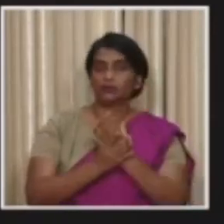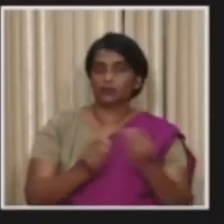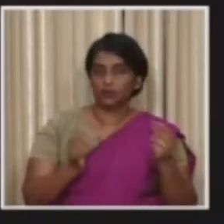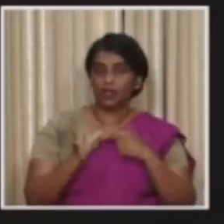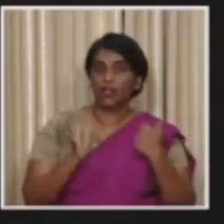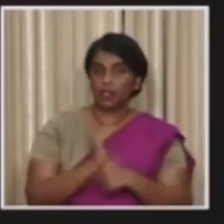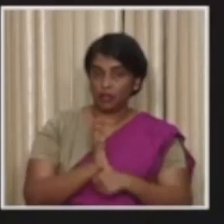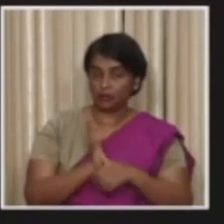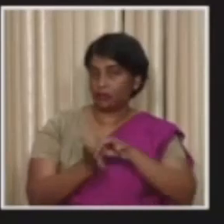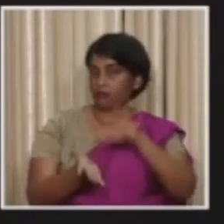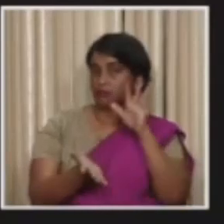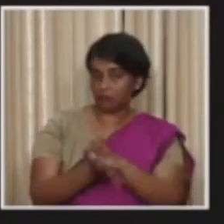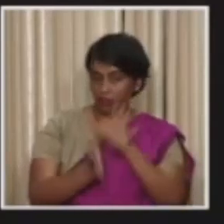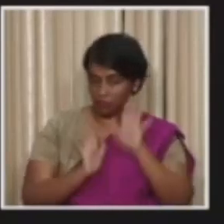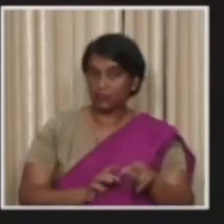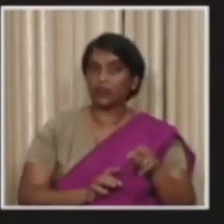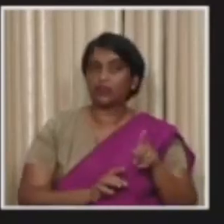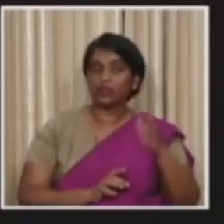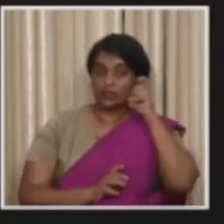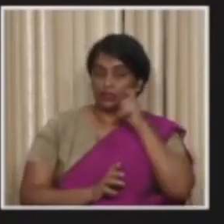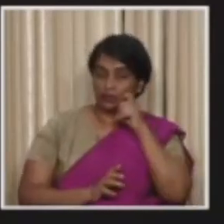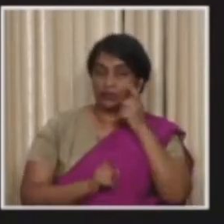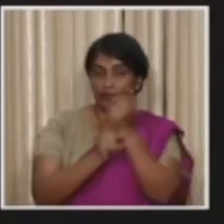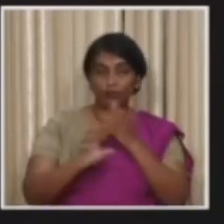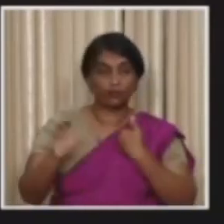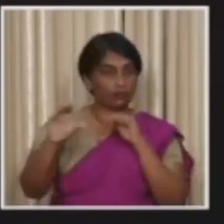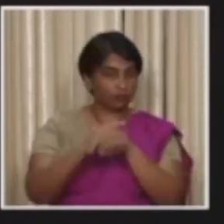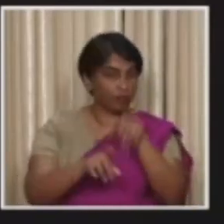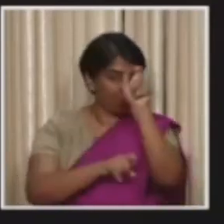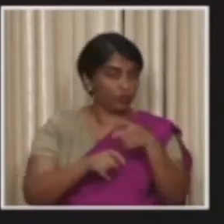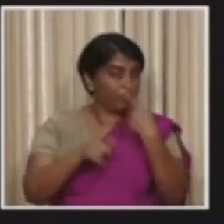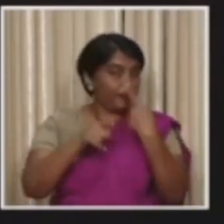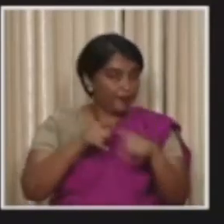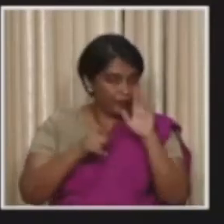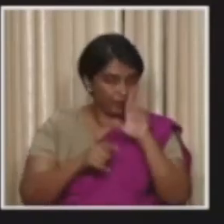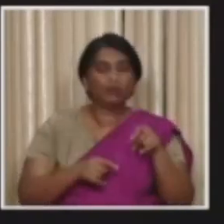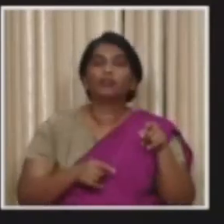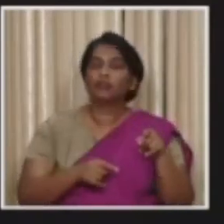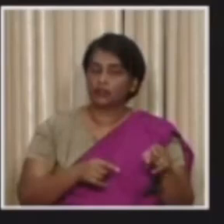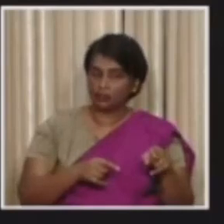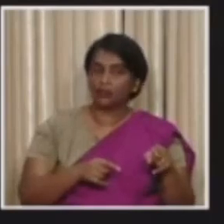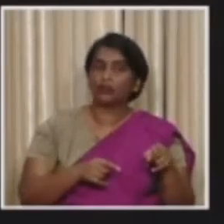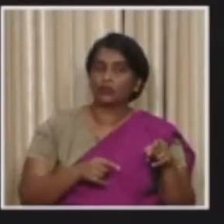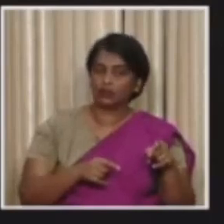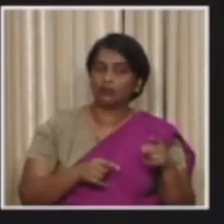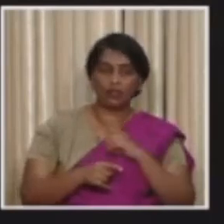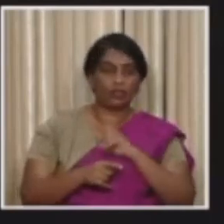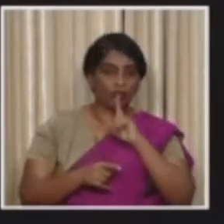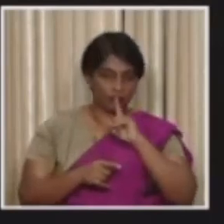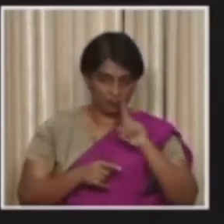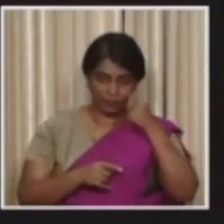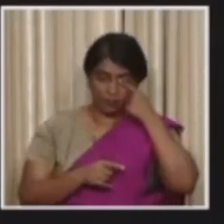පනත යොදාගත යුත්තේ ත්‍ස්තවාදයට කෙලින්ම සම්බන්ධ වන අයට පමණක් කියලා ඔවුන් යවලා තිබුණා. එතුමා යවලා